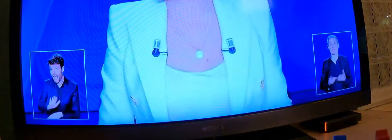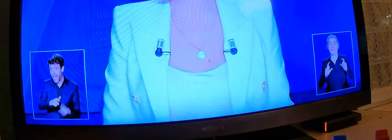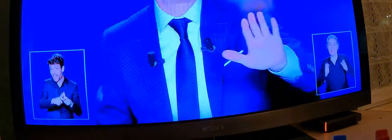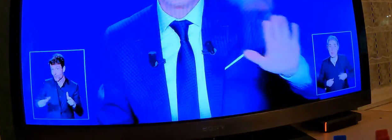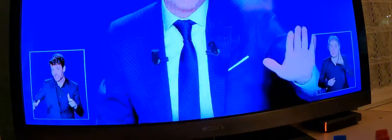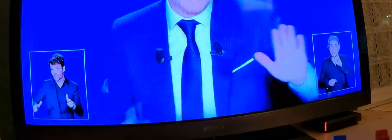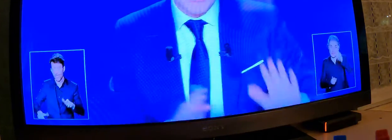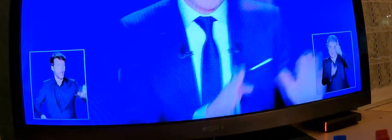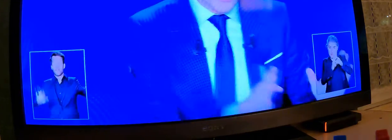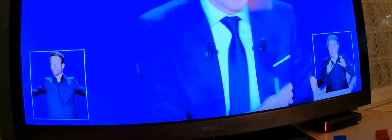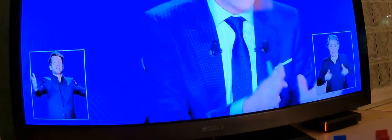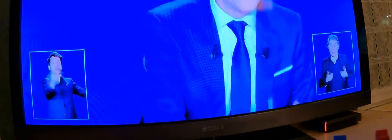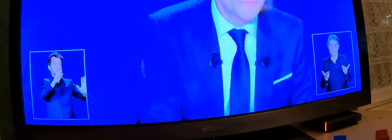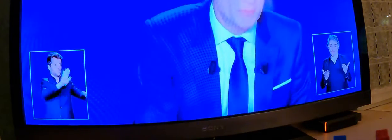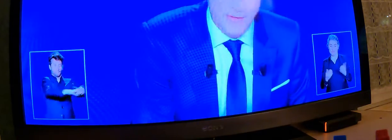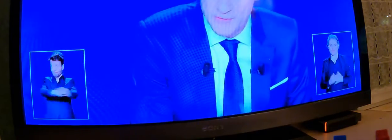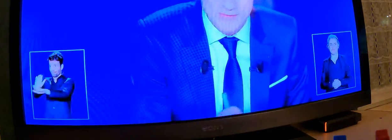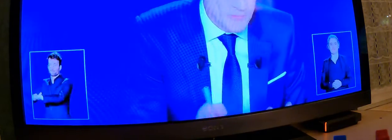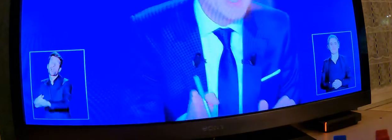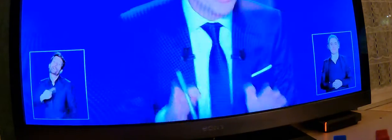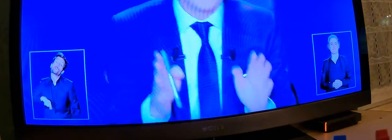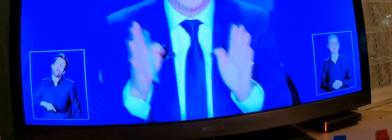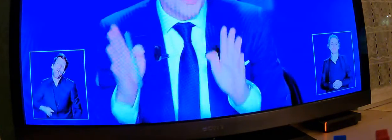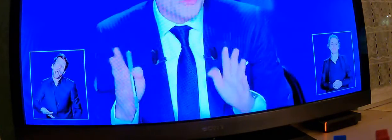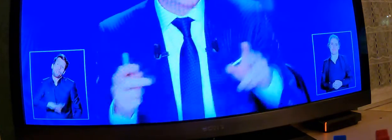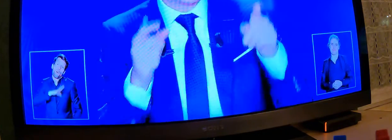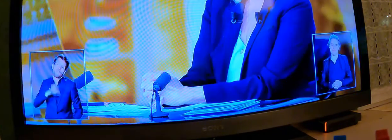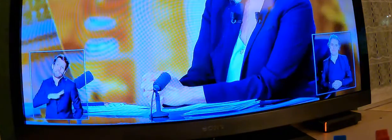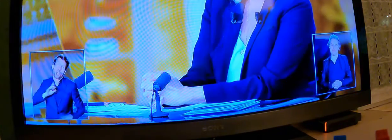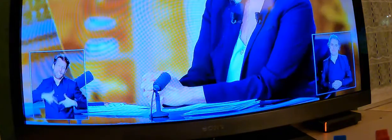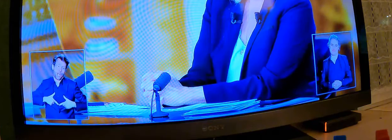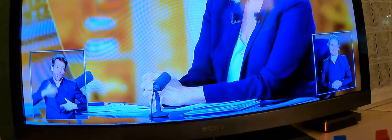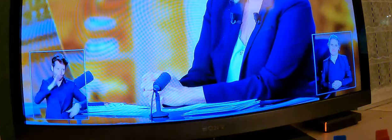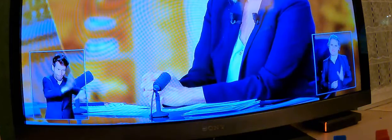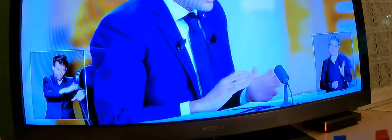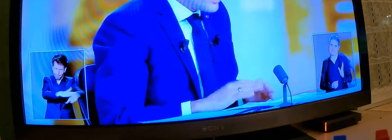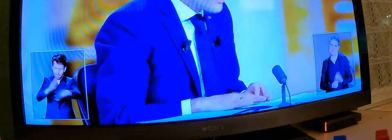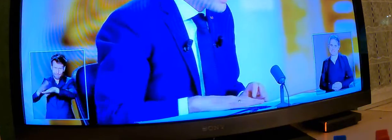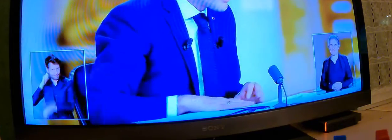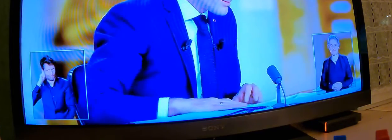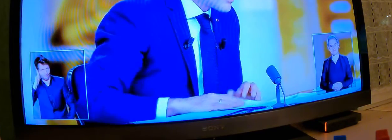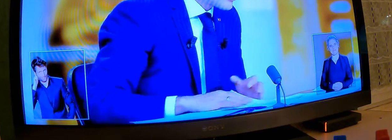Emmanuel Macron et Madame Le Pen, si nous étions maîtres d'école, ce que nous ne sommes pas, nous vous dirions que vous êtes hors sujet.